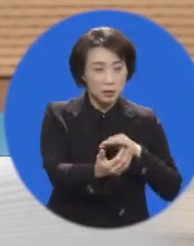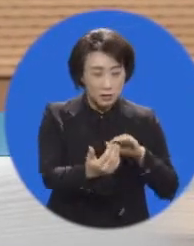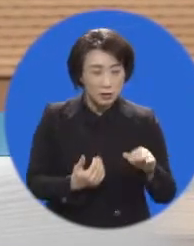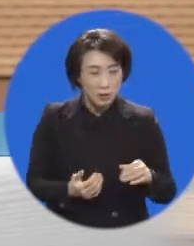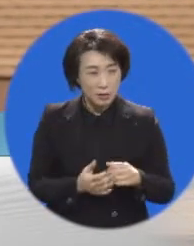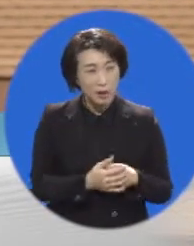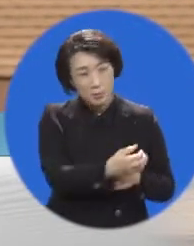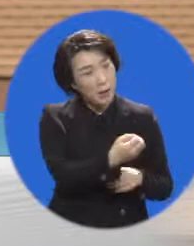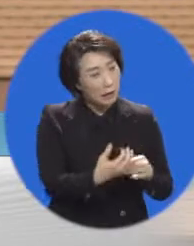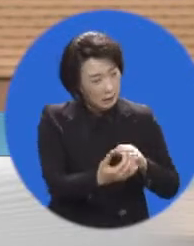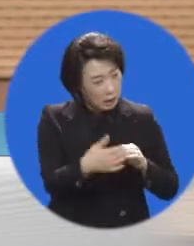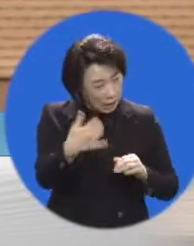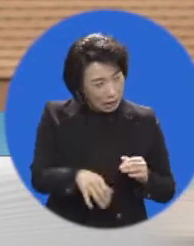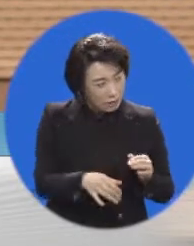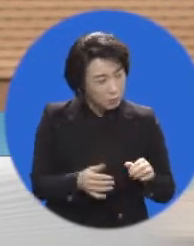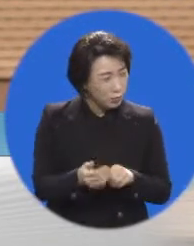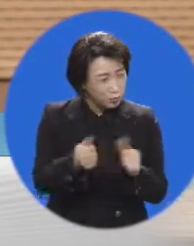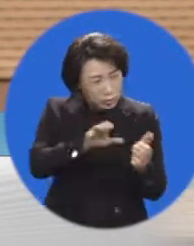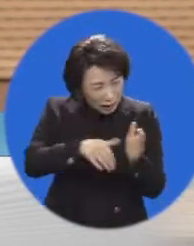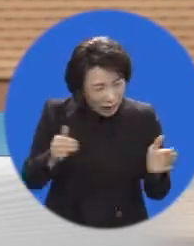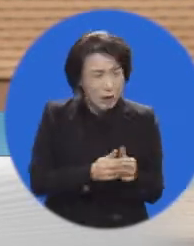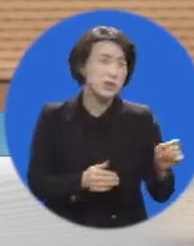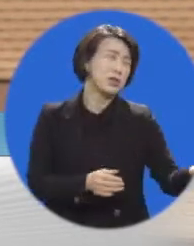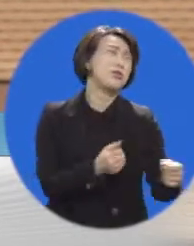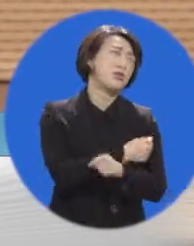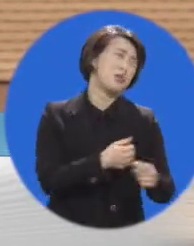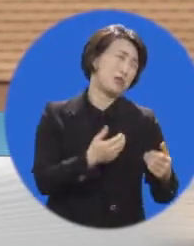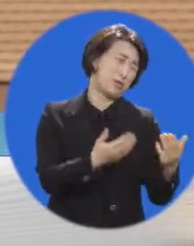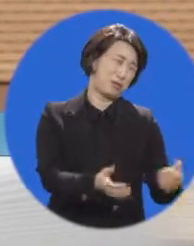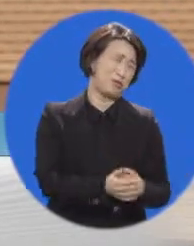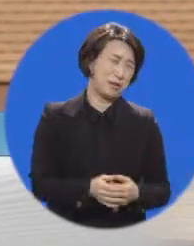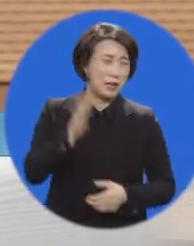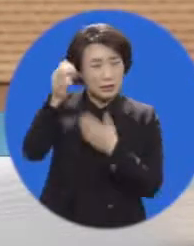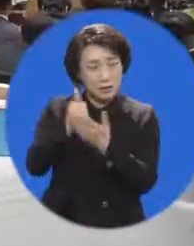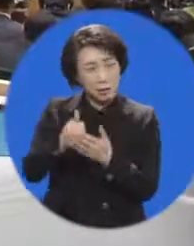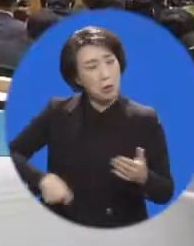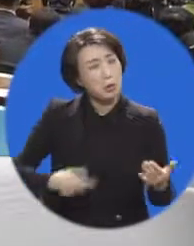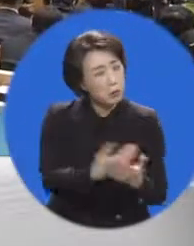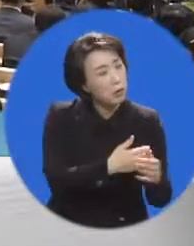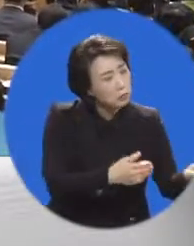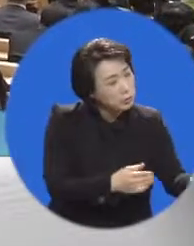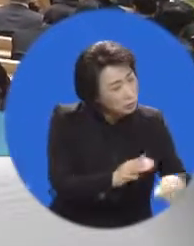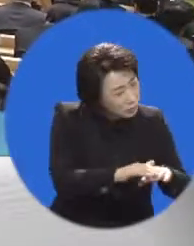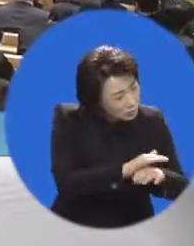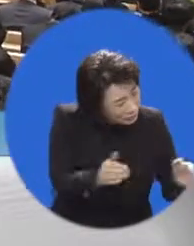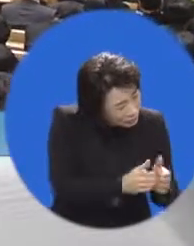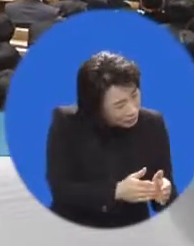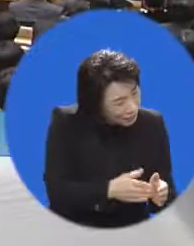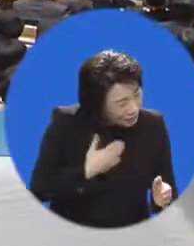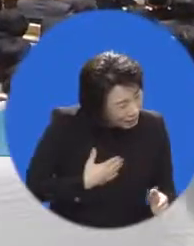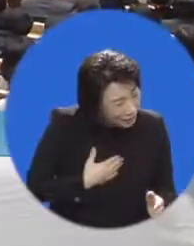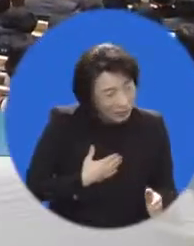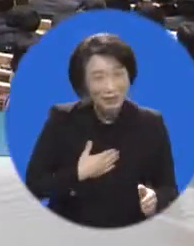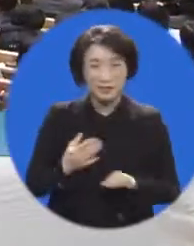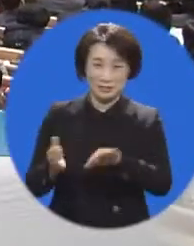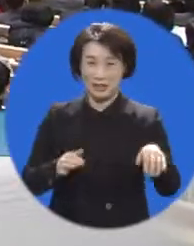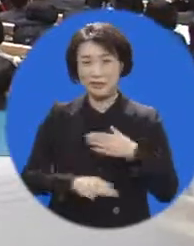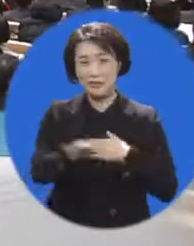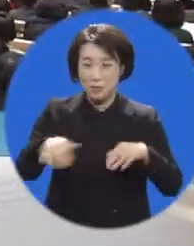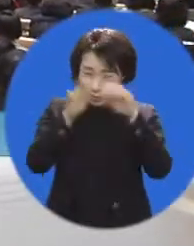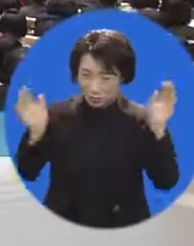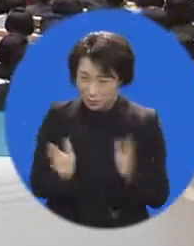때까지 당신을 용서한 사람이야. 하나님 앞에 회개하고 끝내야. 우리 모두 형제가 다 그래 되기를 주님의 이름으로